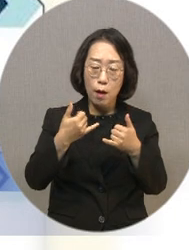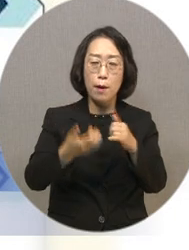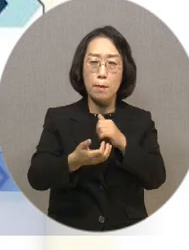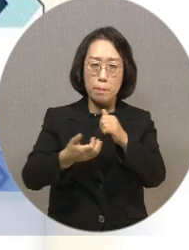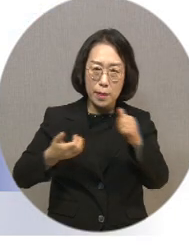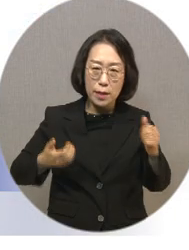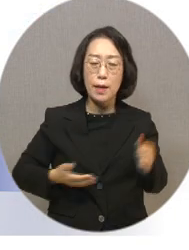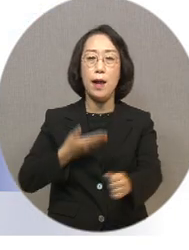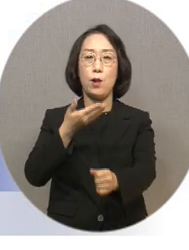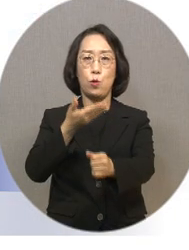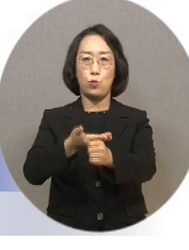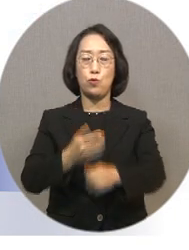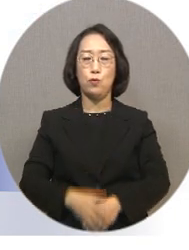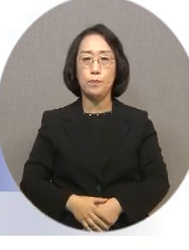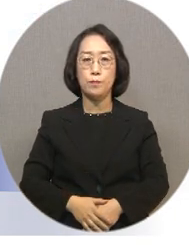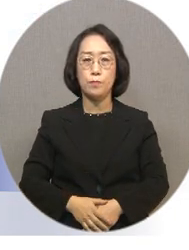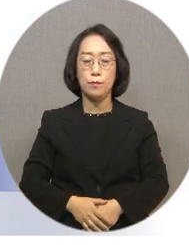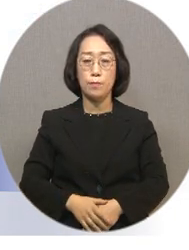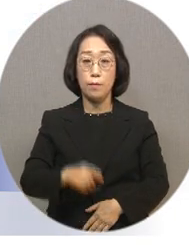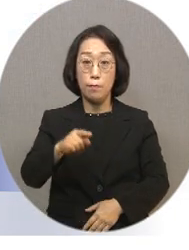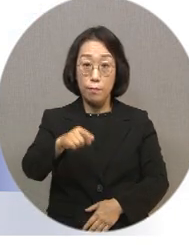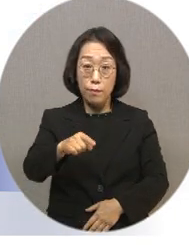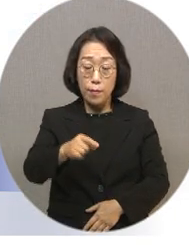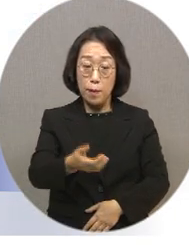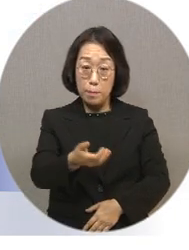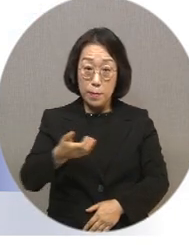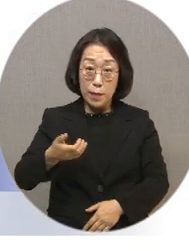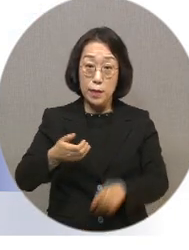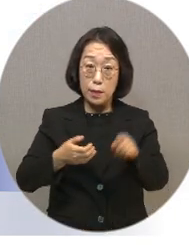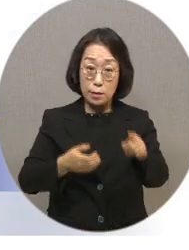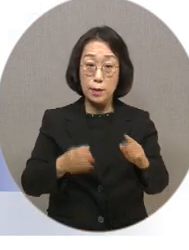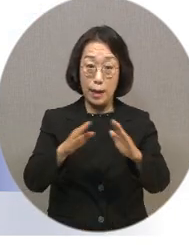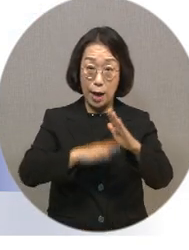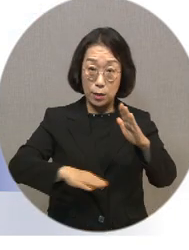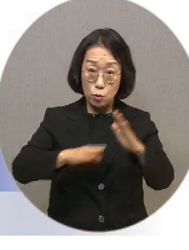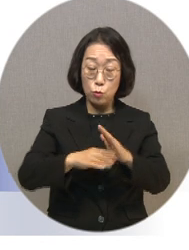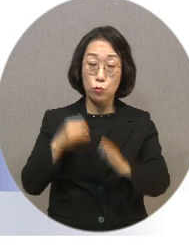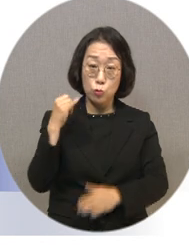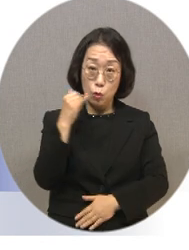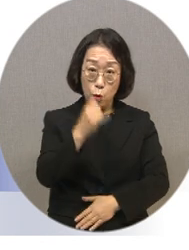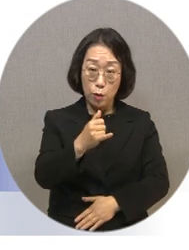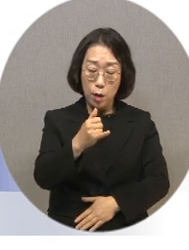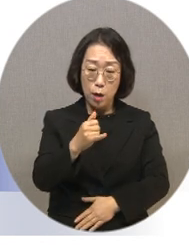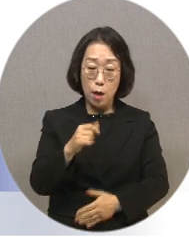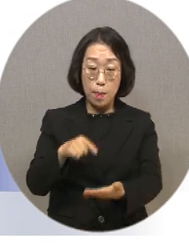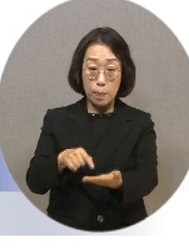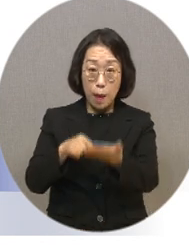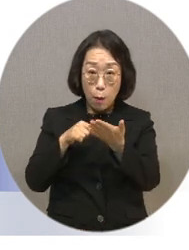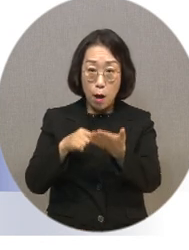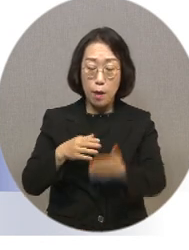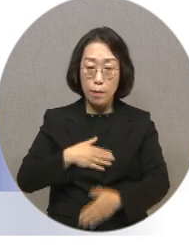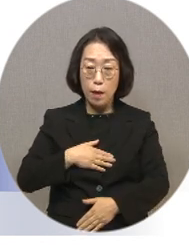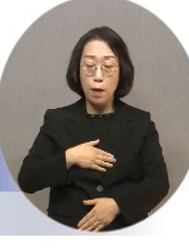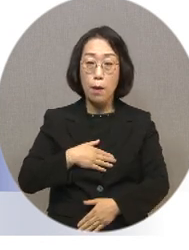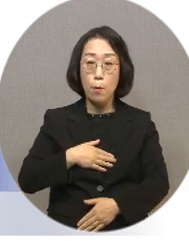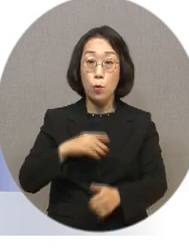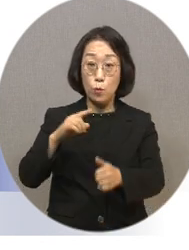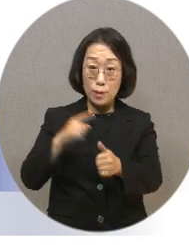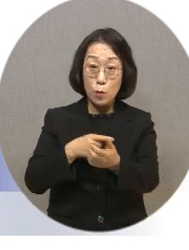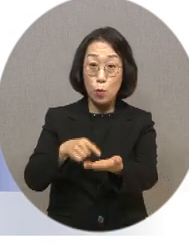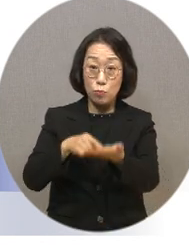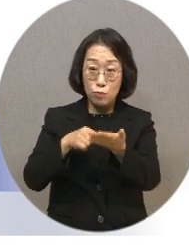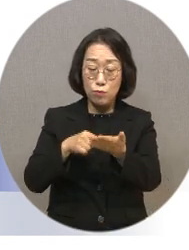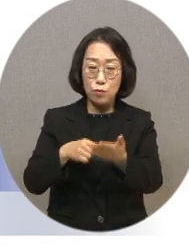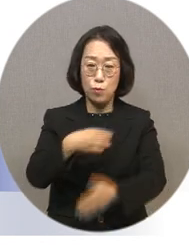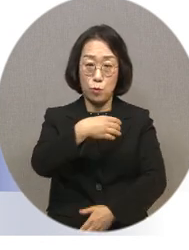안내합니다 이후 시스템이 사전에 파악된 위기 가구에 전화하며 발신 자명은 내번호 알림이 기능을 이용해이